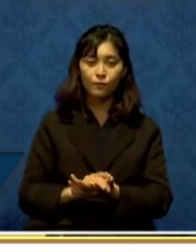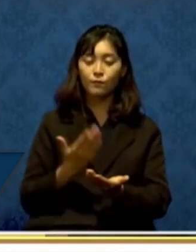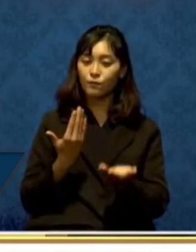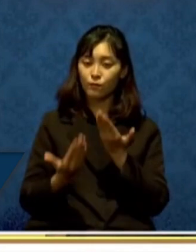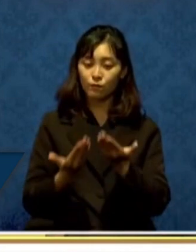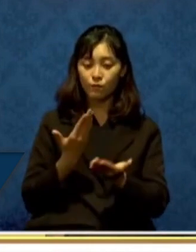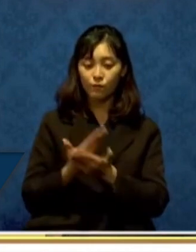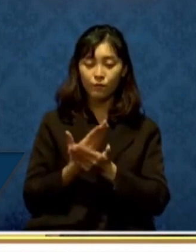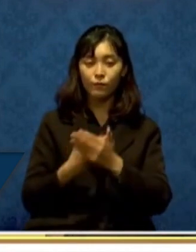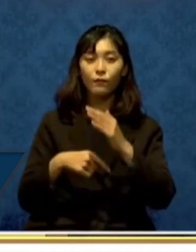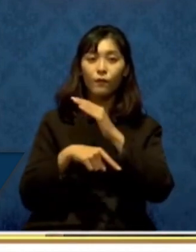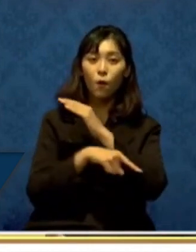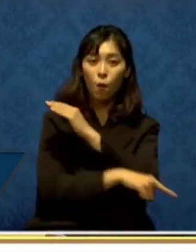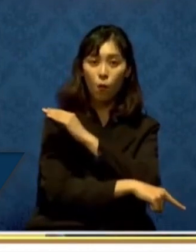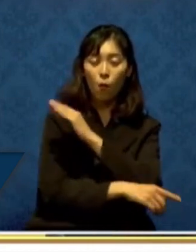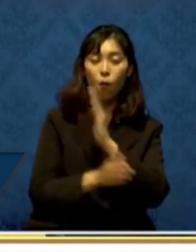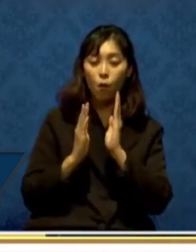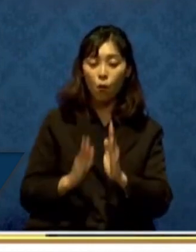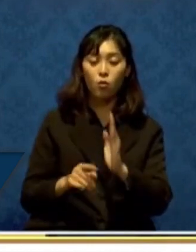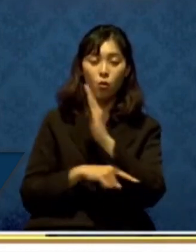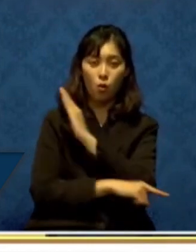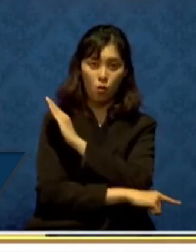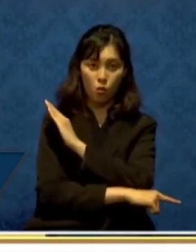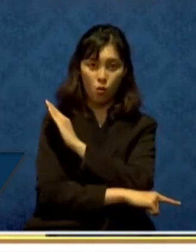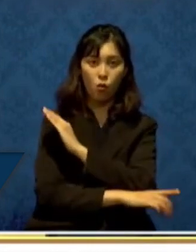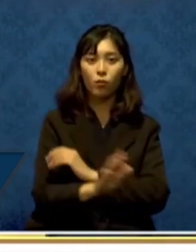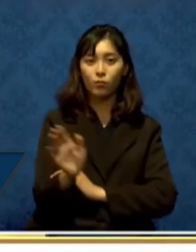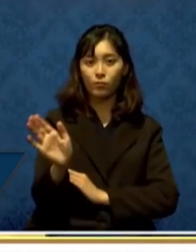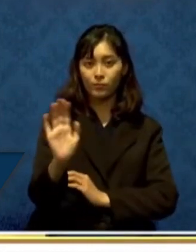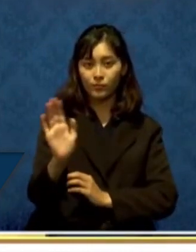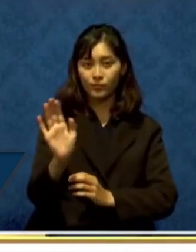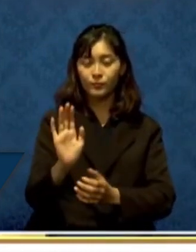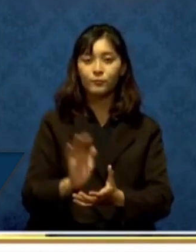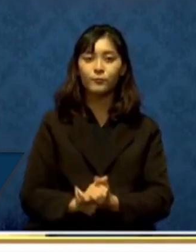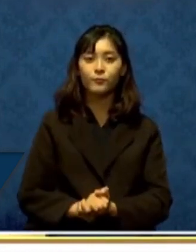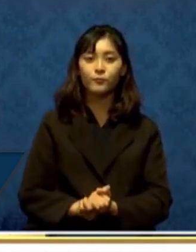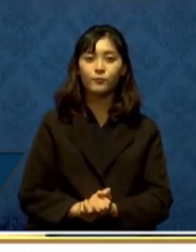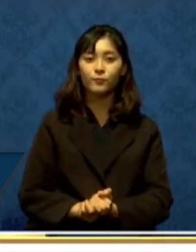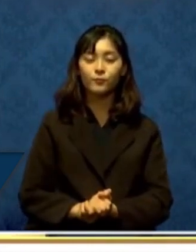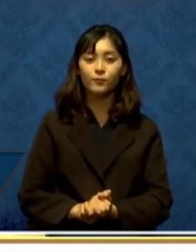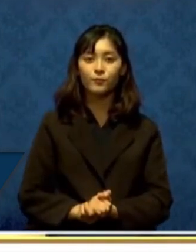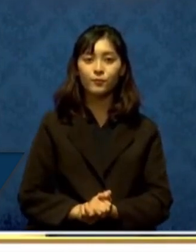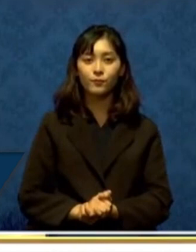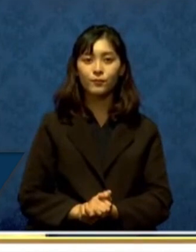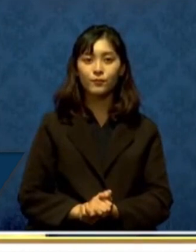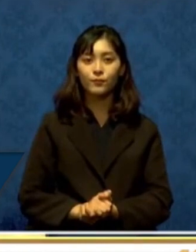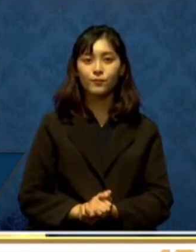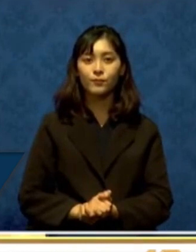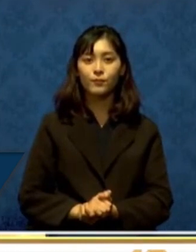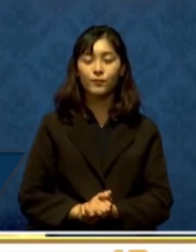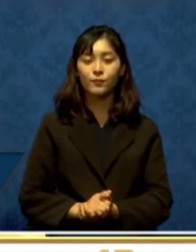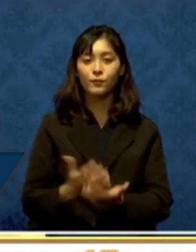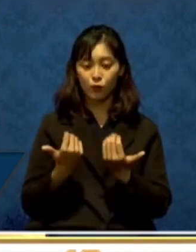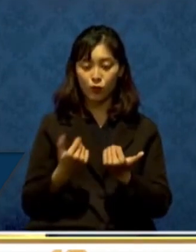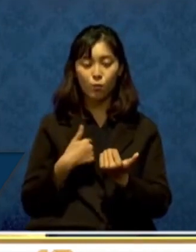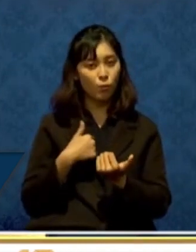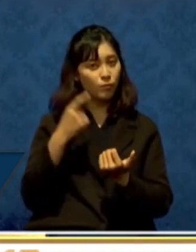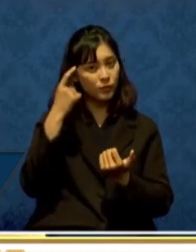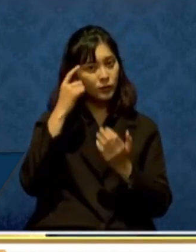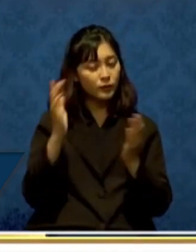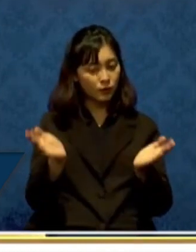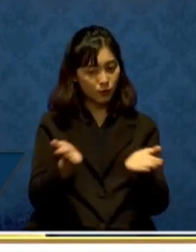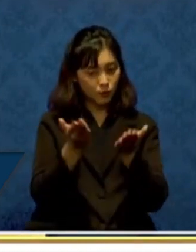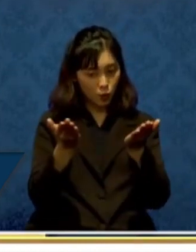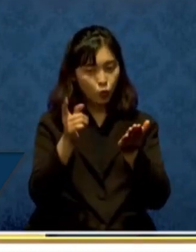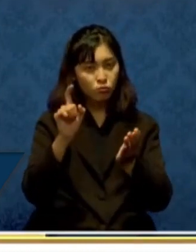ยของผู้อ้างตนมาจากหน่วยงานต่างๆได้อีกด้วยครับผมจึงขอสนับสนุนให้มีการ